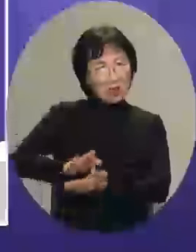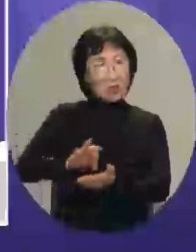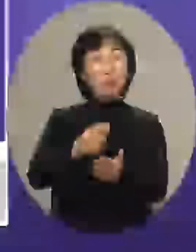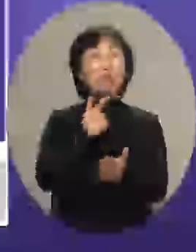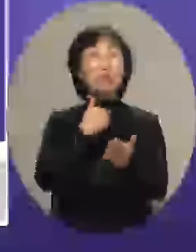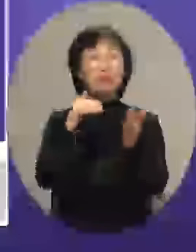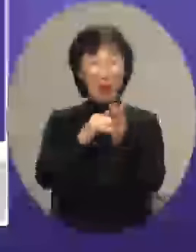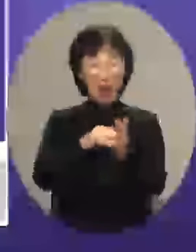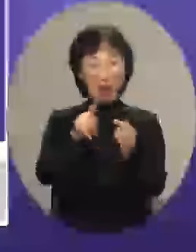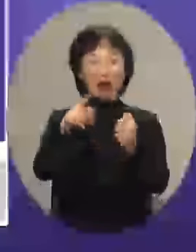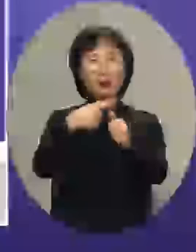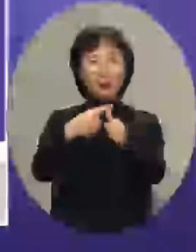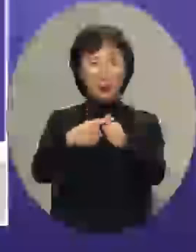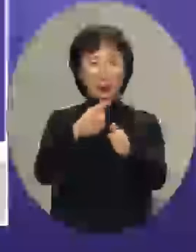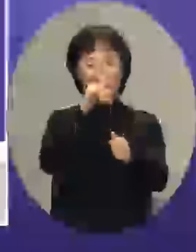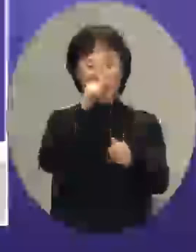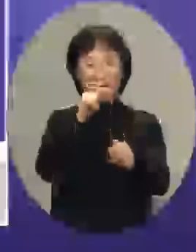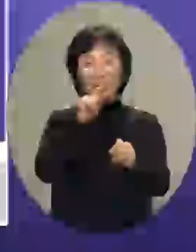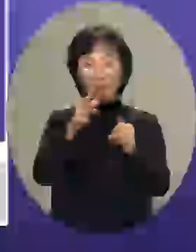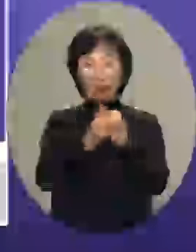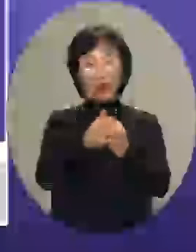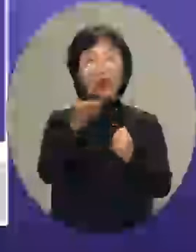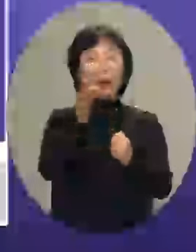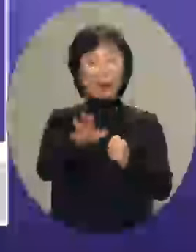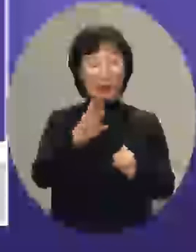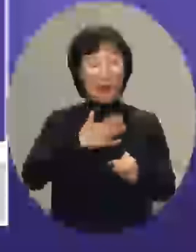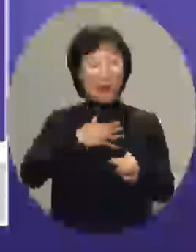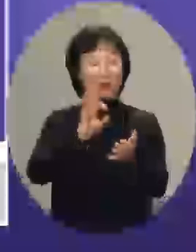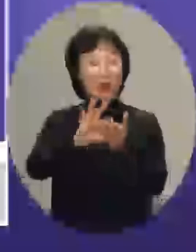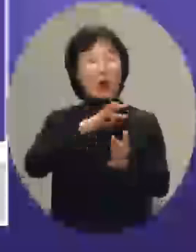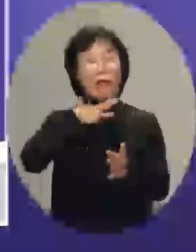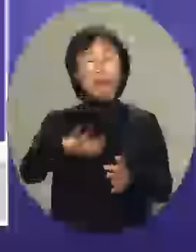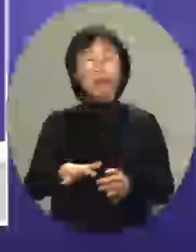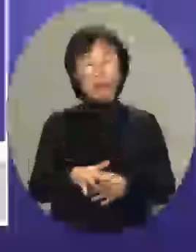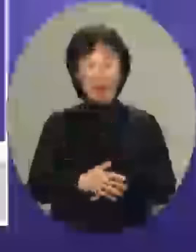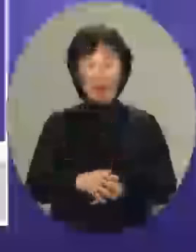아니, 그러니까 저는 한 번도 쓴 적이 없어요. 네, 저도 그것을 그렇지만 이해하는데